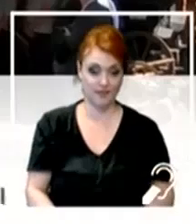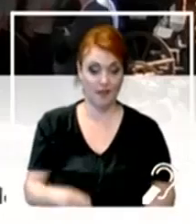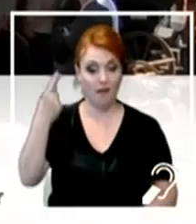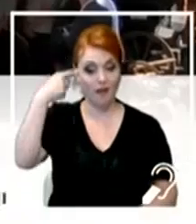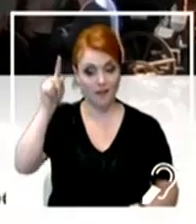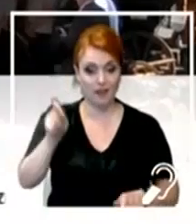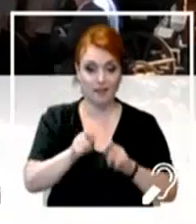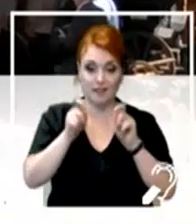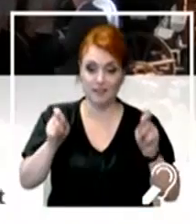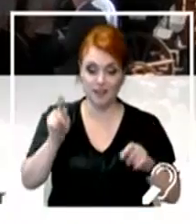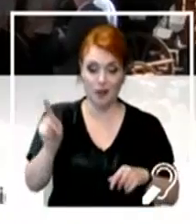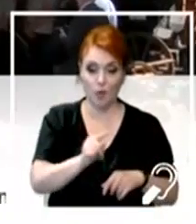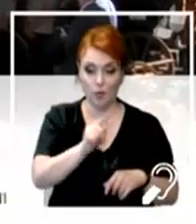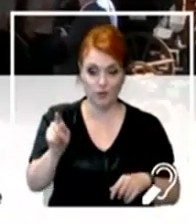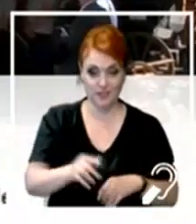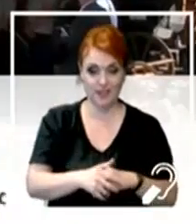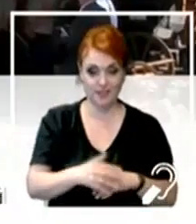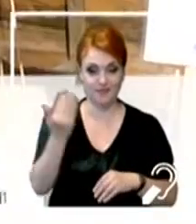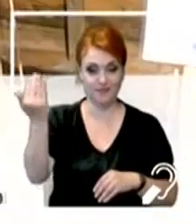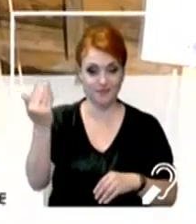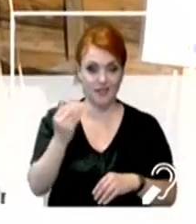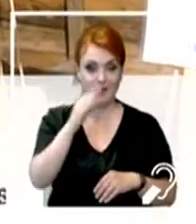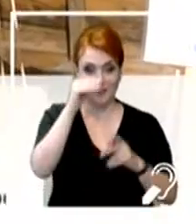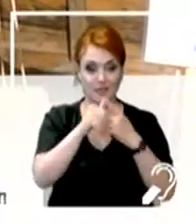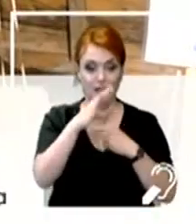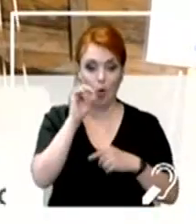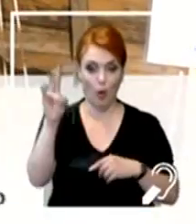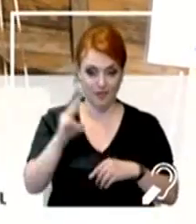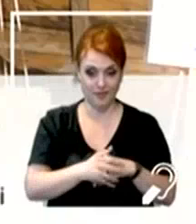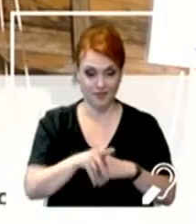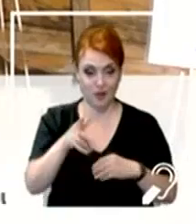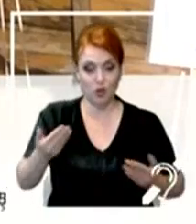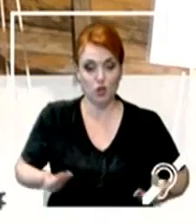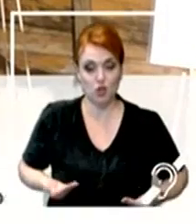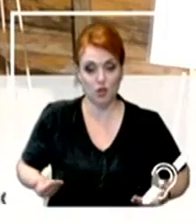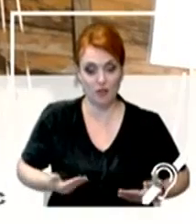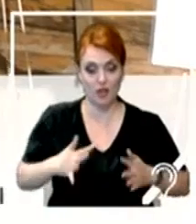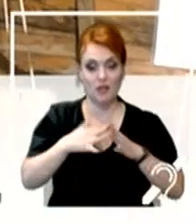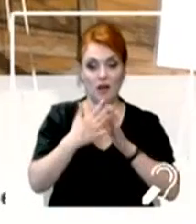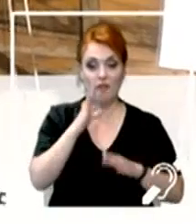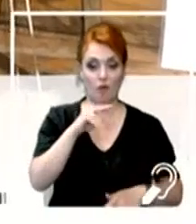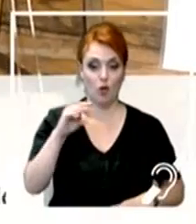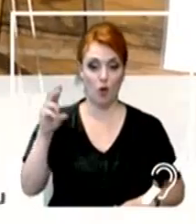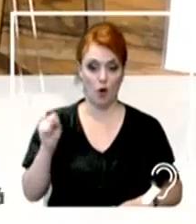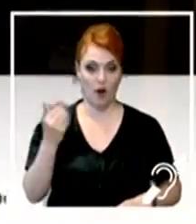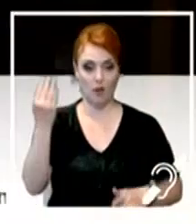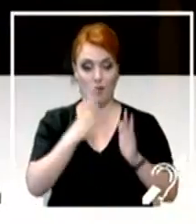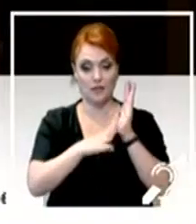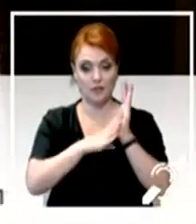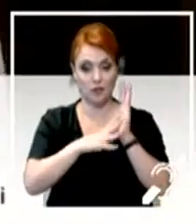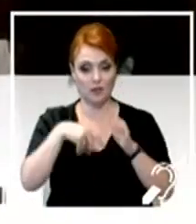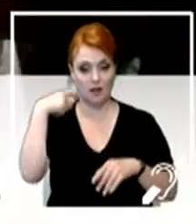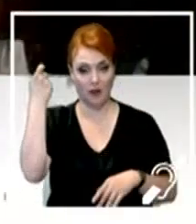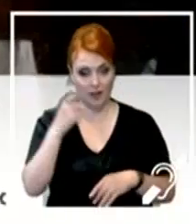Ideea deschiderii unui muzeu al țăranului român îi aparține lui Ion Semeniuc, un locuitor al satului Voloca în vârstă de 90 de ani.